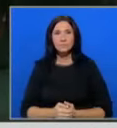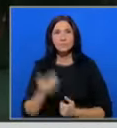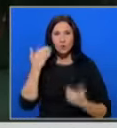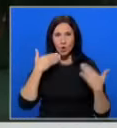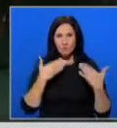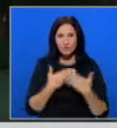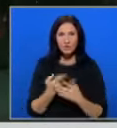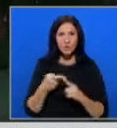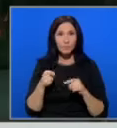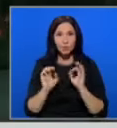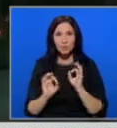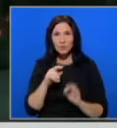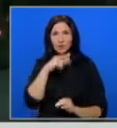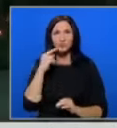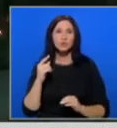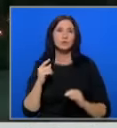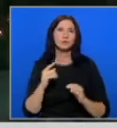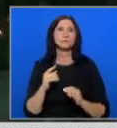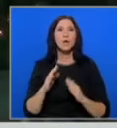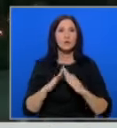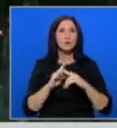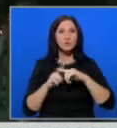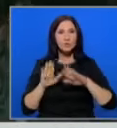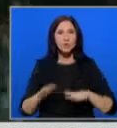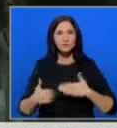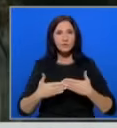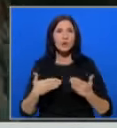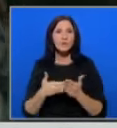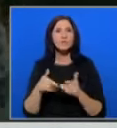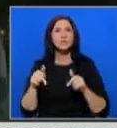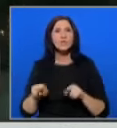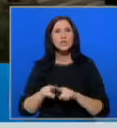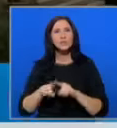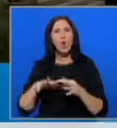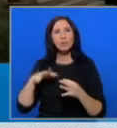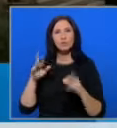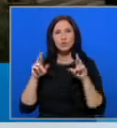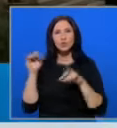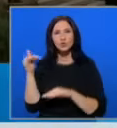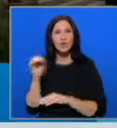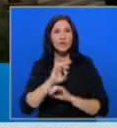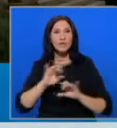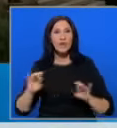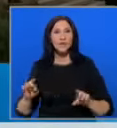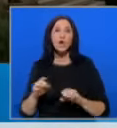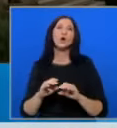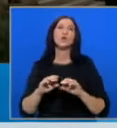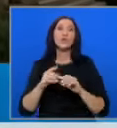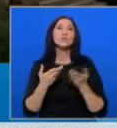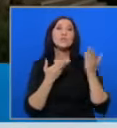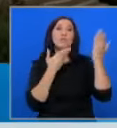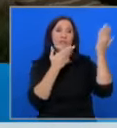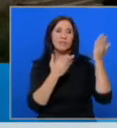Добър вечер. И към този момент Руската църква остава затворена, въпреки че днес като лъч надежда дойде новината от Светия Синод,